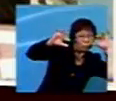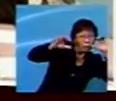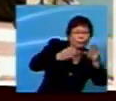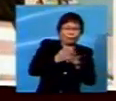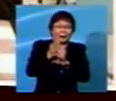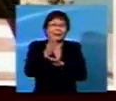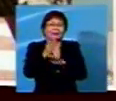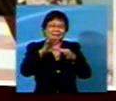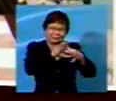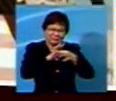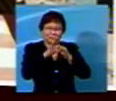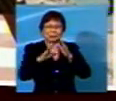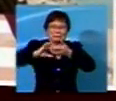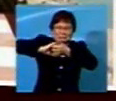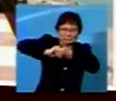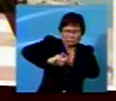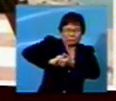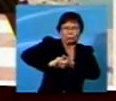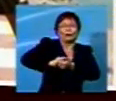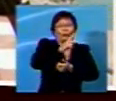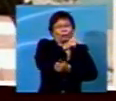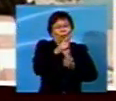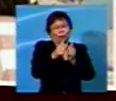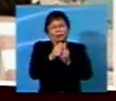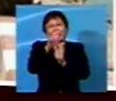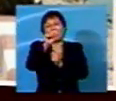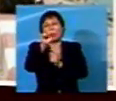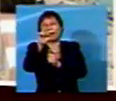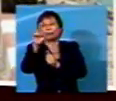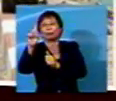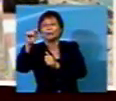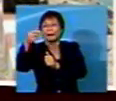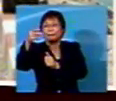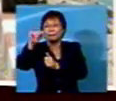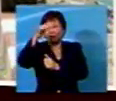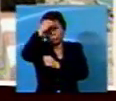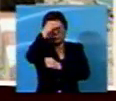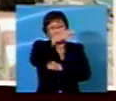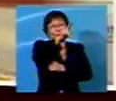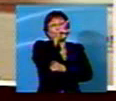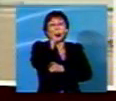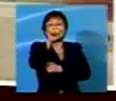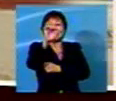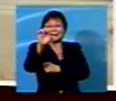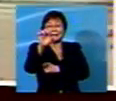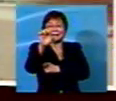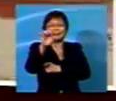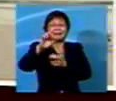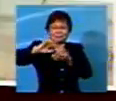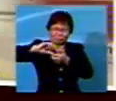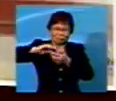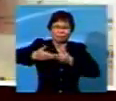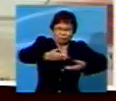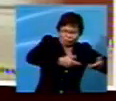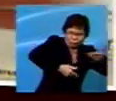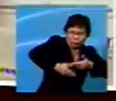kerjasama bagi memp atkan lagi hubungan antara Kuala Lumpur dan Abu Dhabi dan untuk makluman Anda UAE merupakan salah satu Rakan dagangan